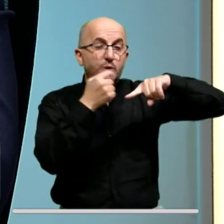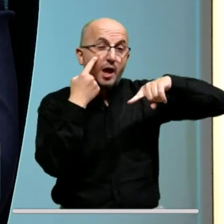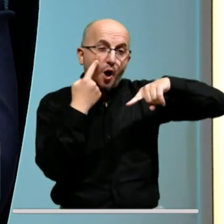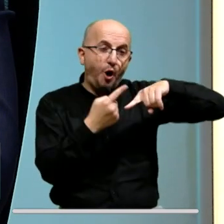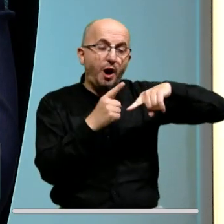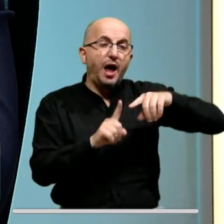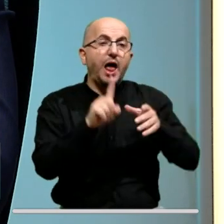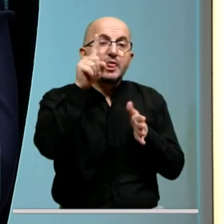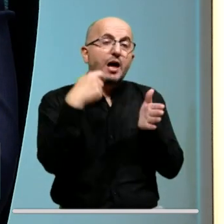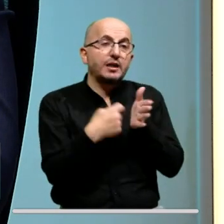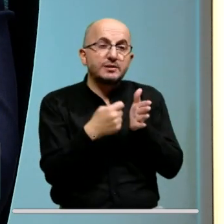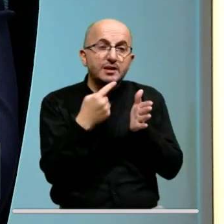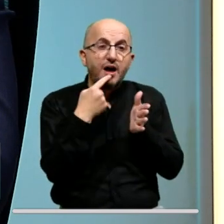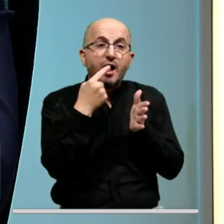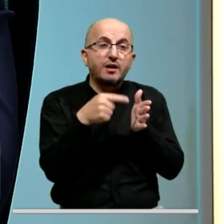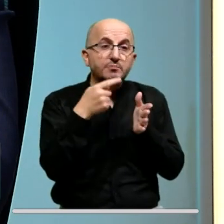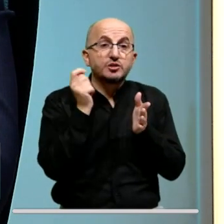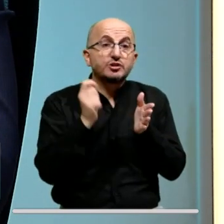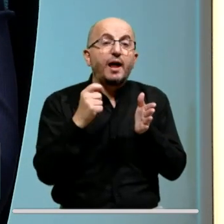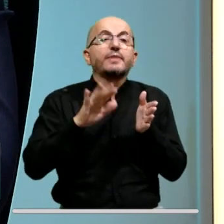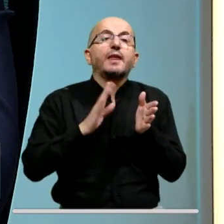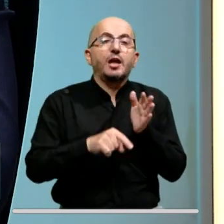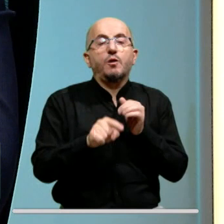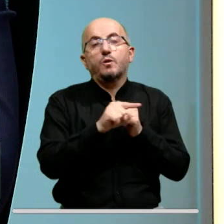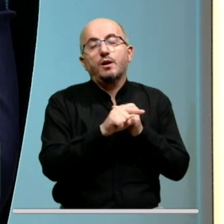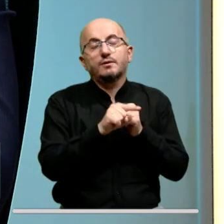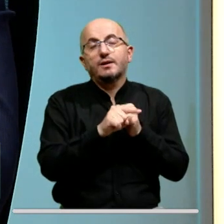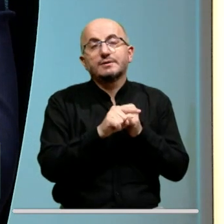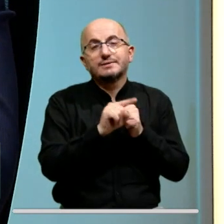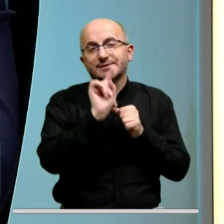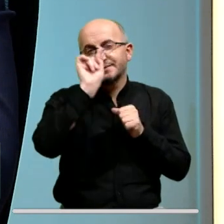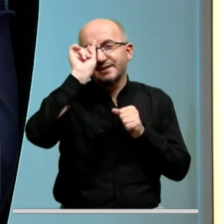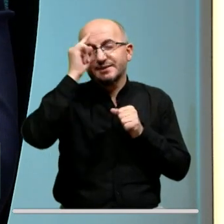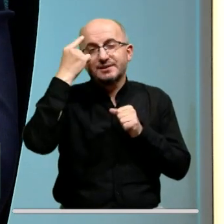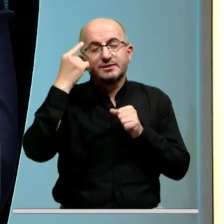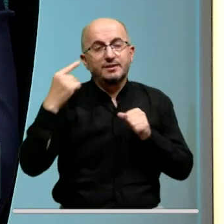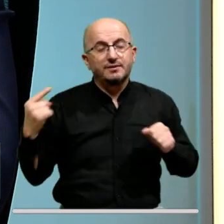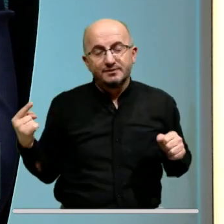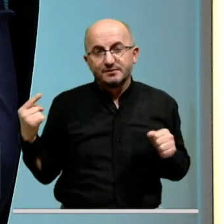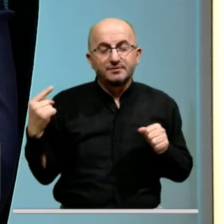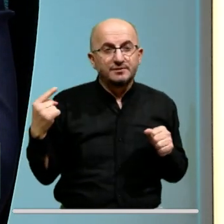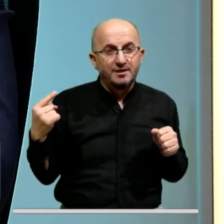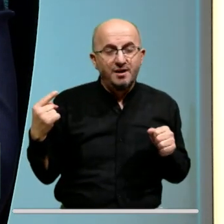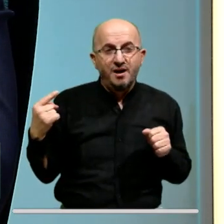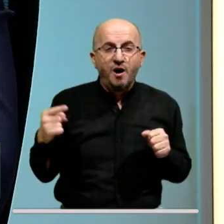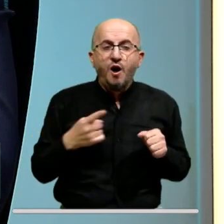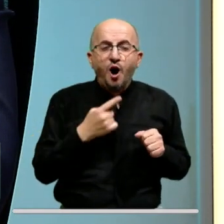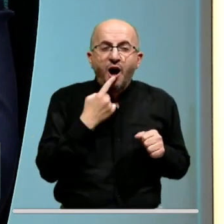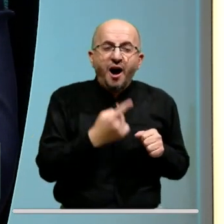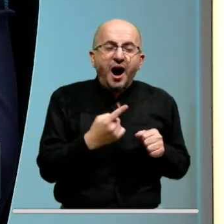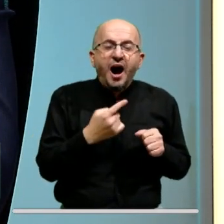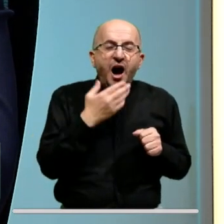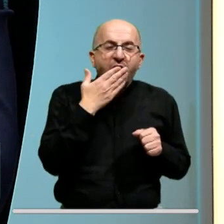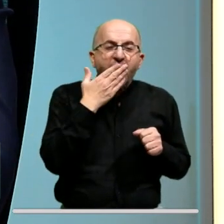Hristiyanlara göre Allah'ın adını anmaları şart değil onların. Sadece mesela o derse ki